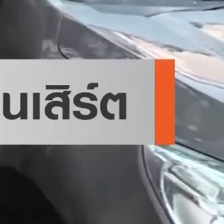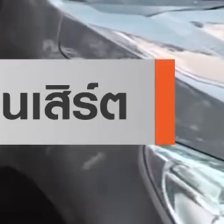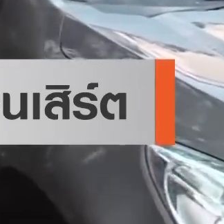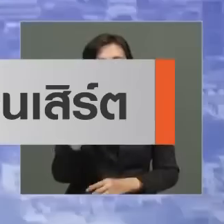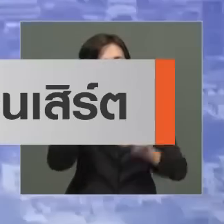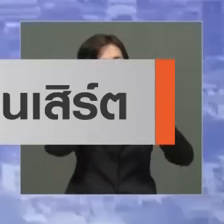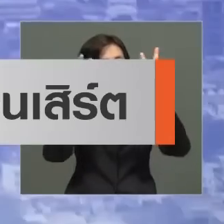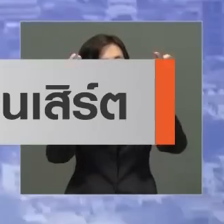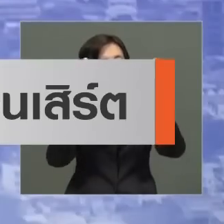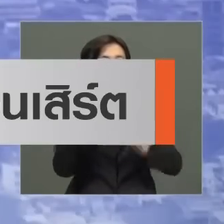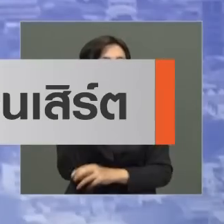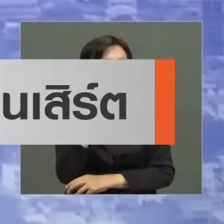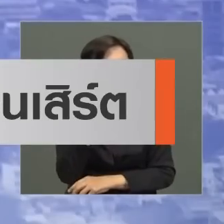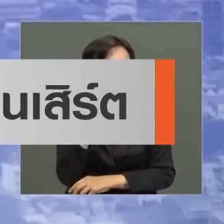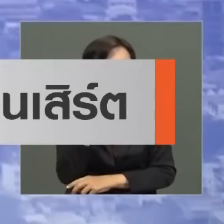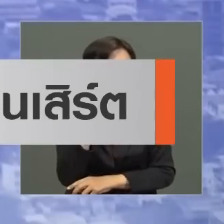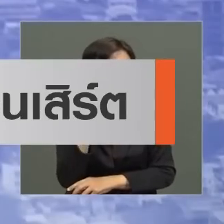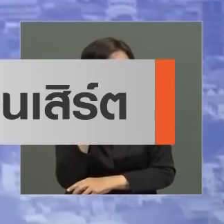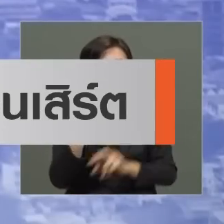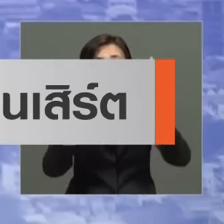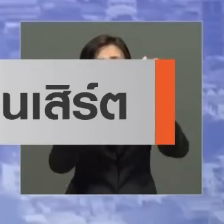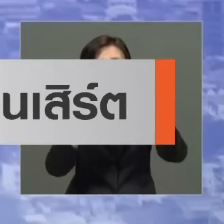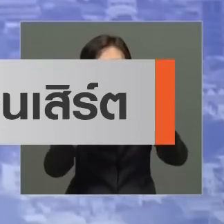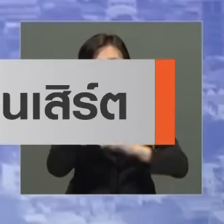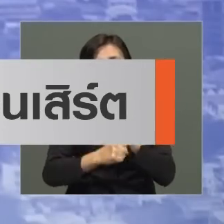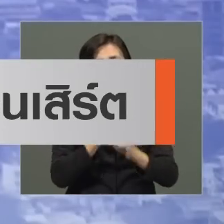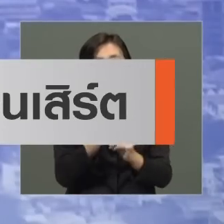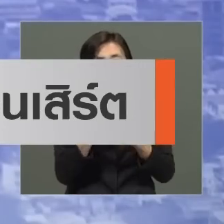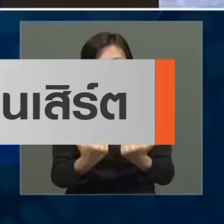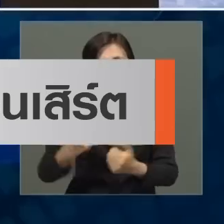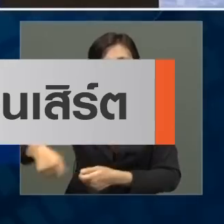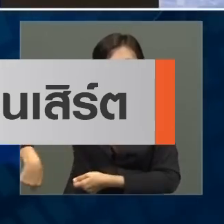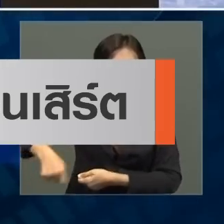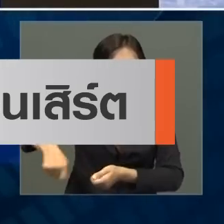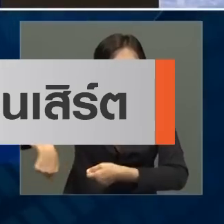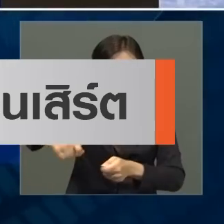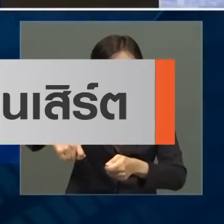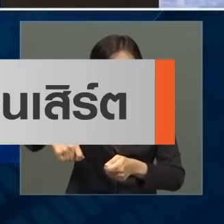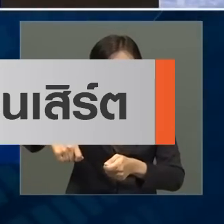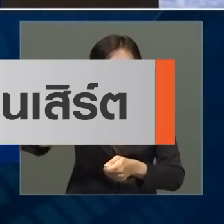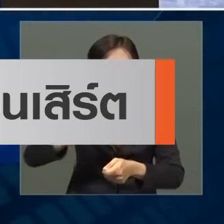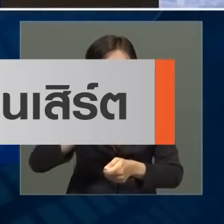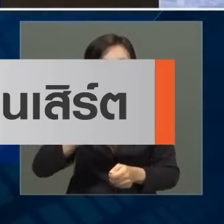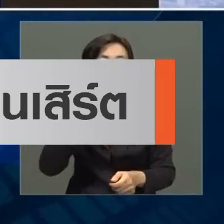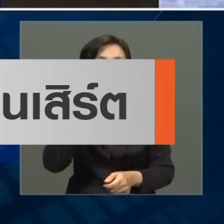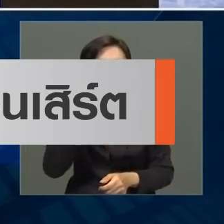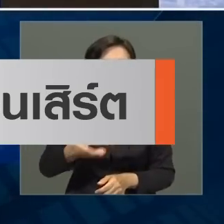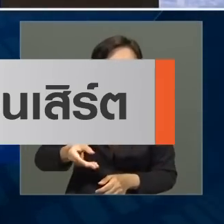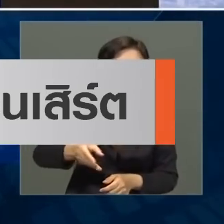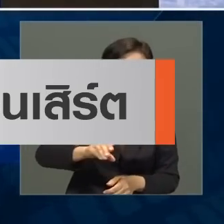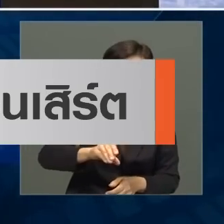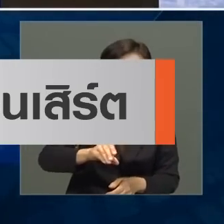นะครับทั้งนี้สปขชุดเล็กก็จะเสนอมติดังกล่าวให้ที่ประชุมสปกชุดใหญ่พิจารณาอีกครั้งในวันศุกร์ที่ 19มีนาคมนี้